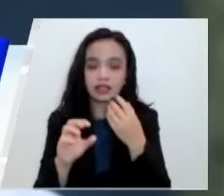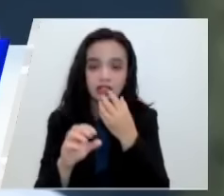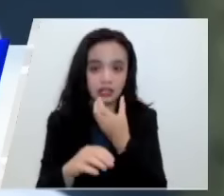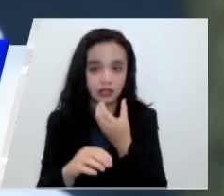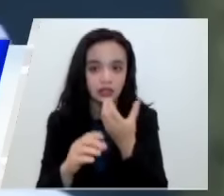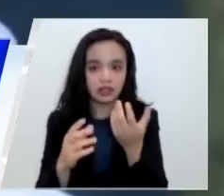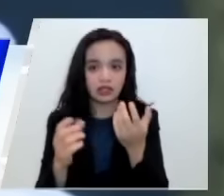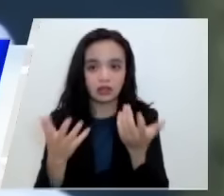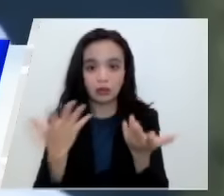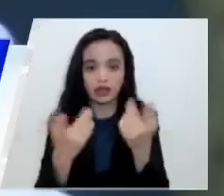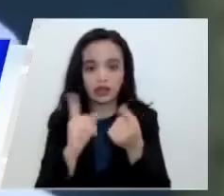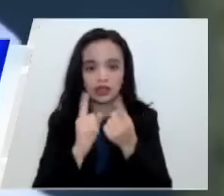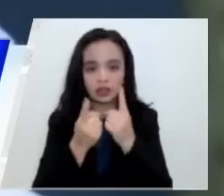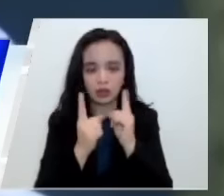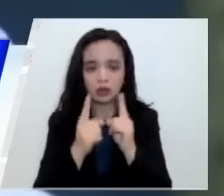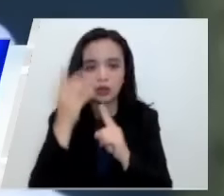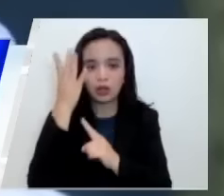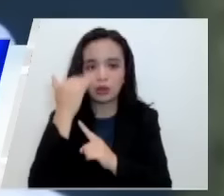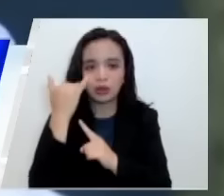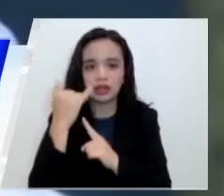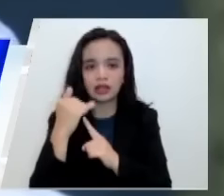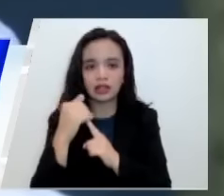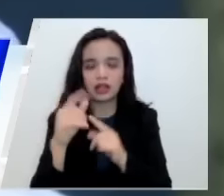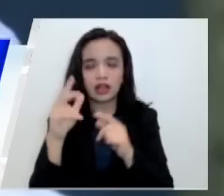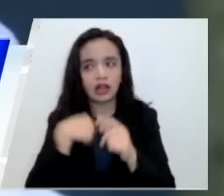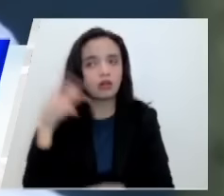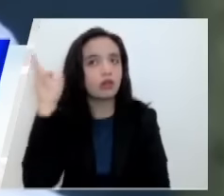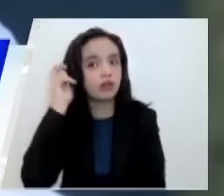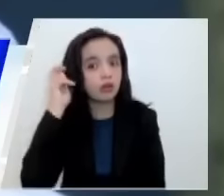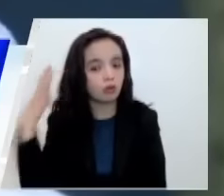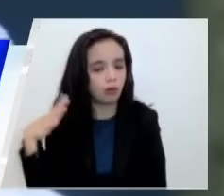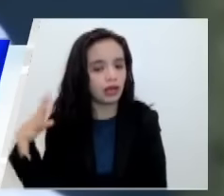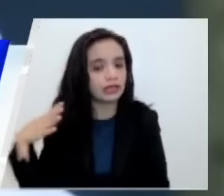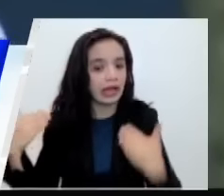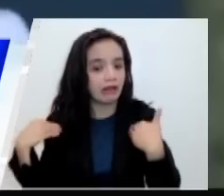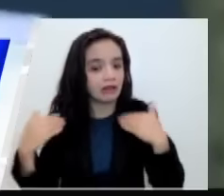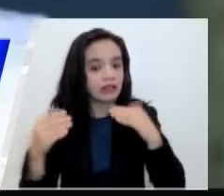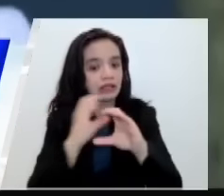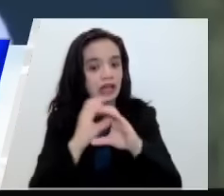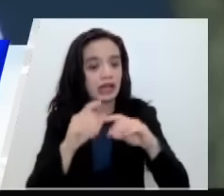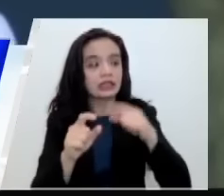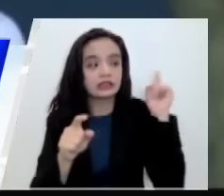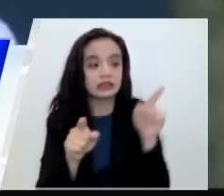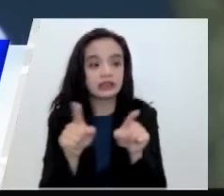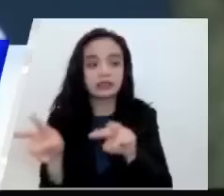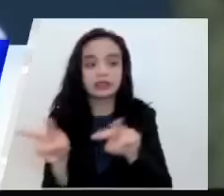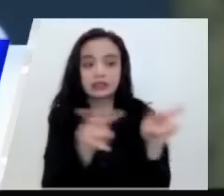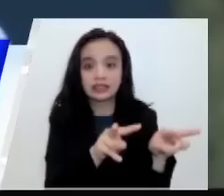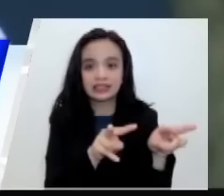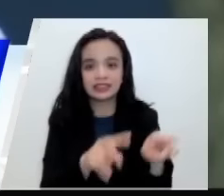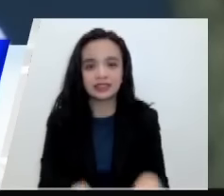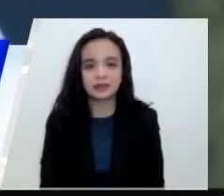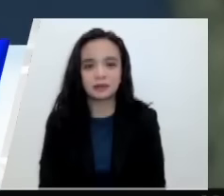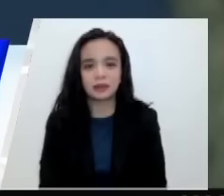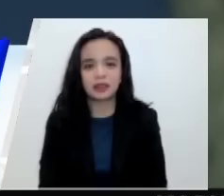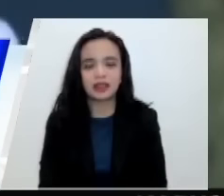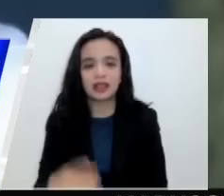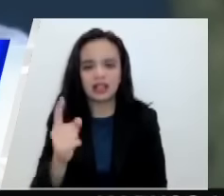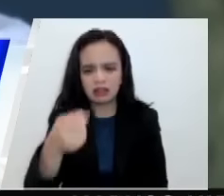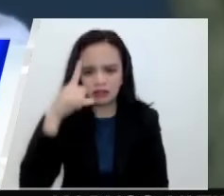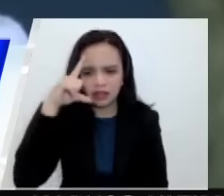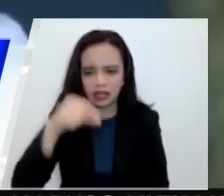nag-uusap para naririnig ko siya na, op, may sasakyan sa likod, tumingin ka sa side mirror, ganon. Op, mabilis ka yata,